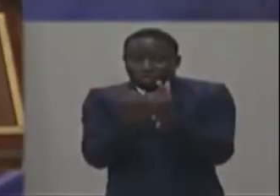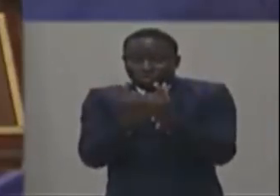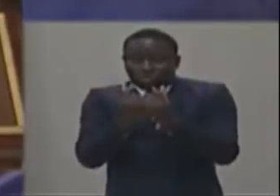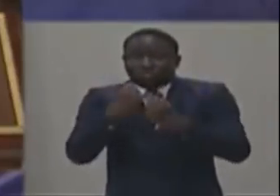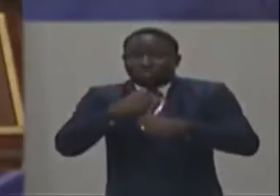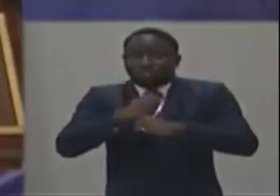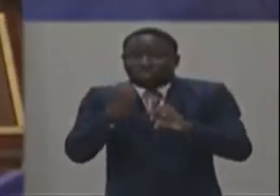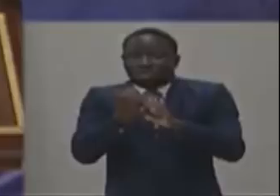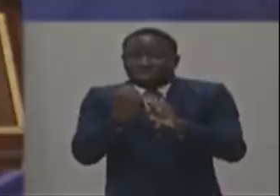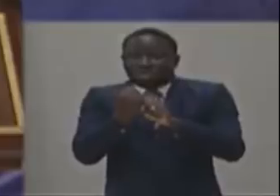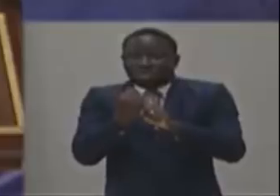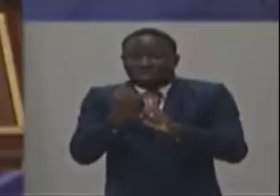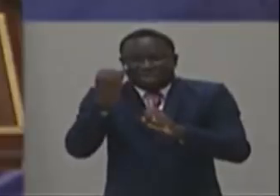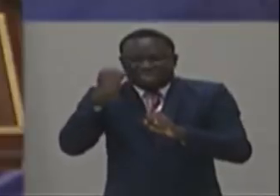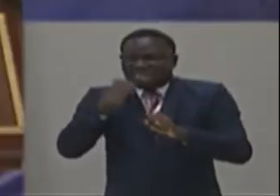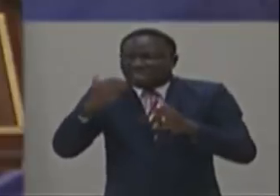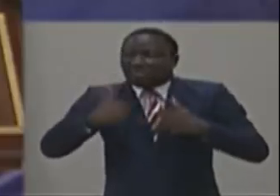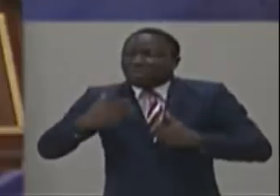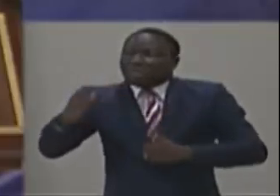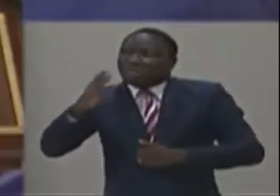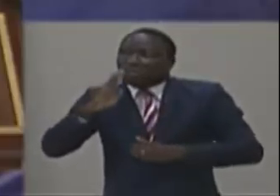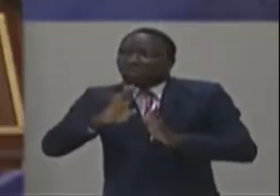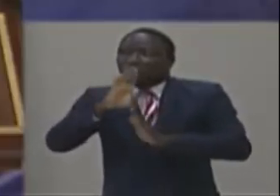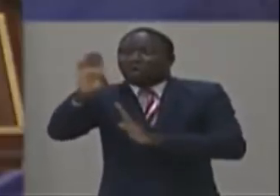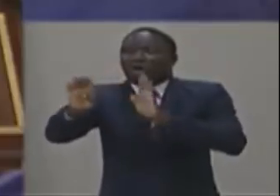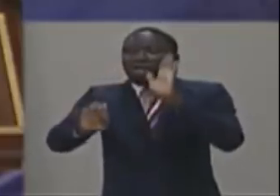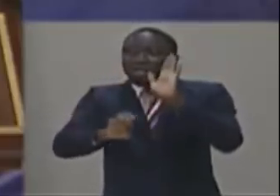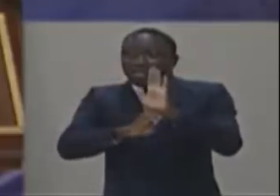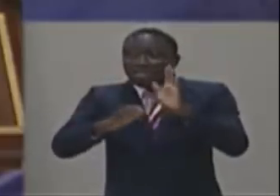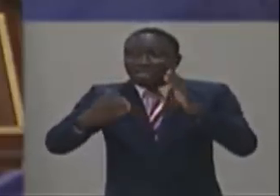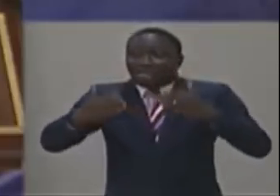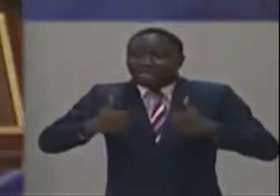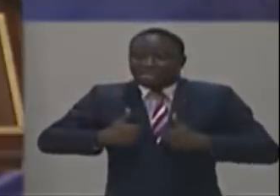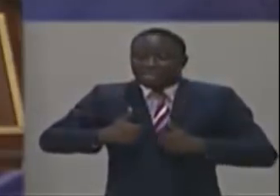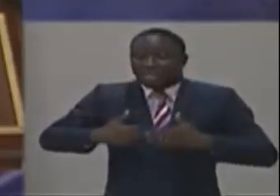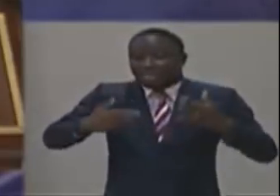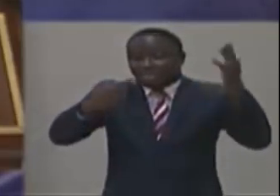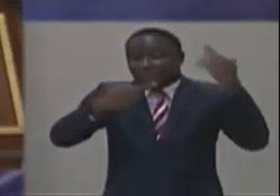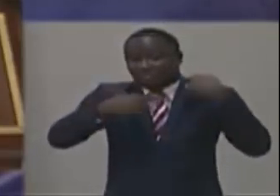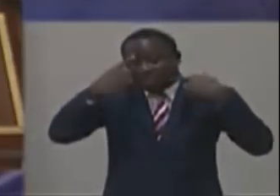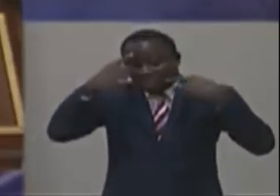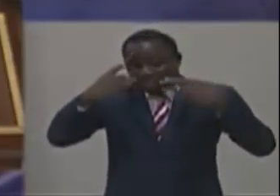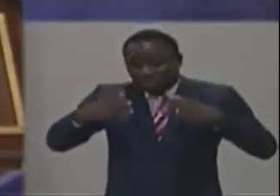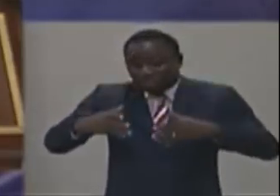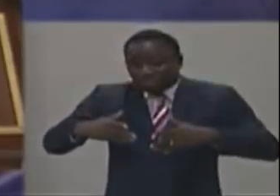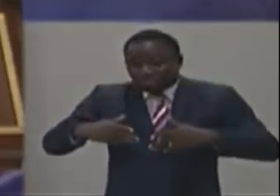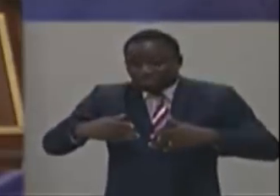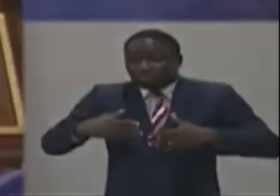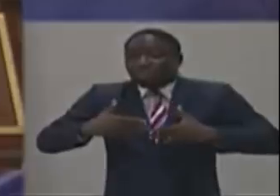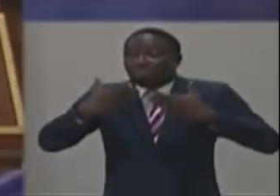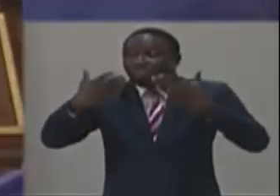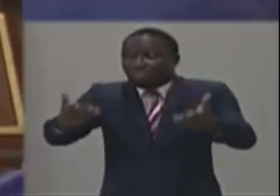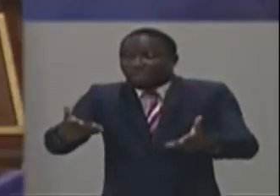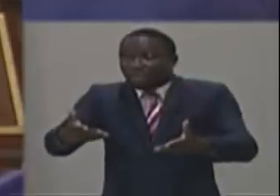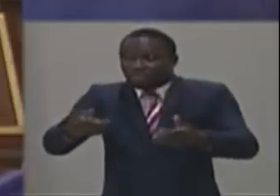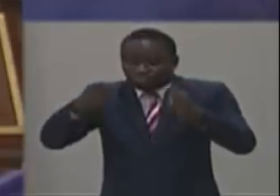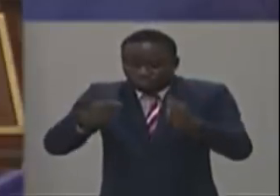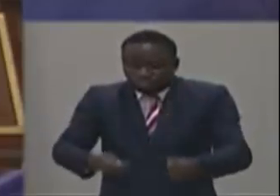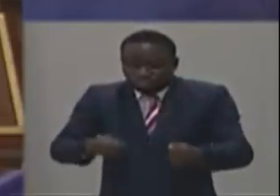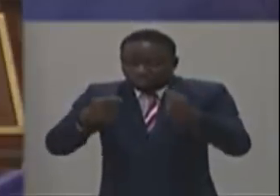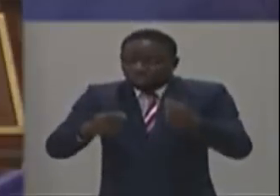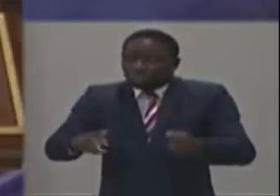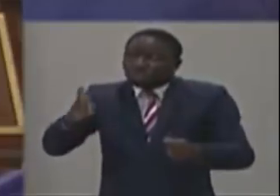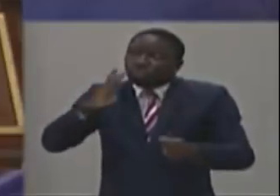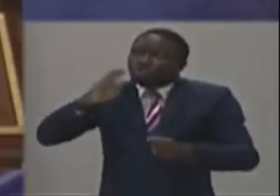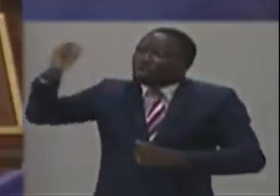agricole, si vous n'avez pas de l'eau pour vous, l'État a une obligation pour installer pour vous une pompe qui marche avec le